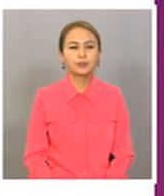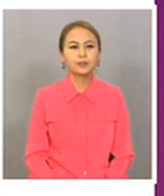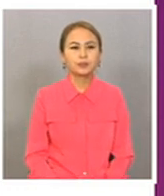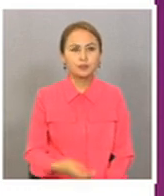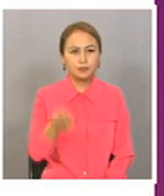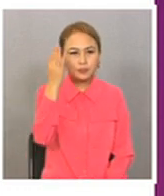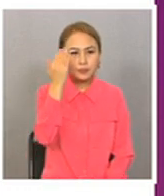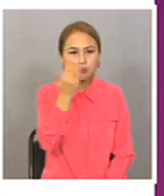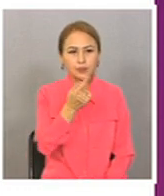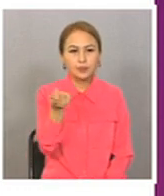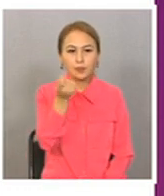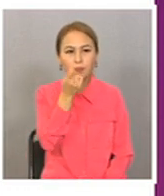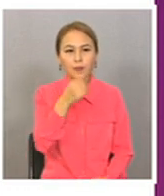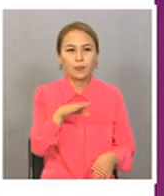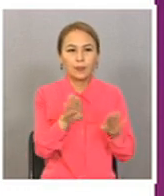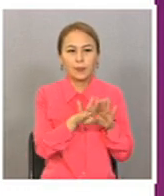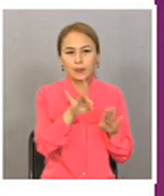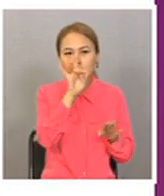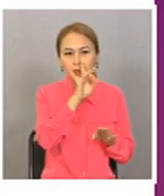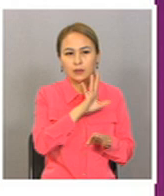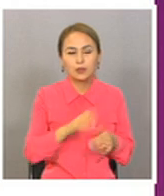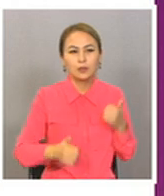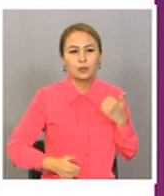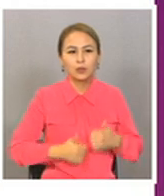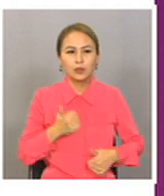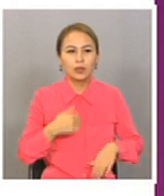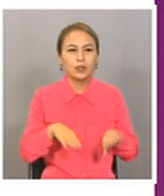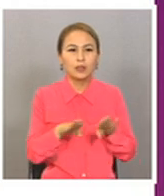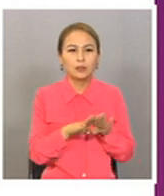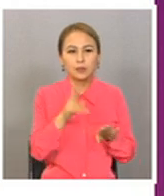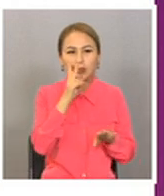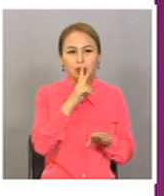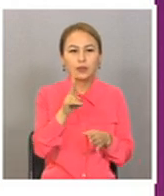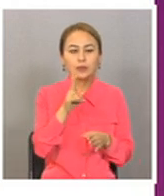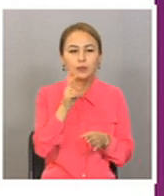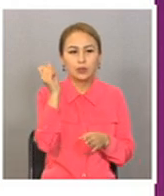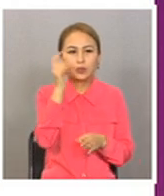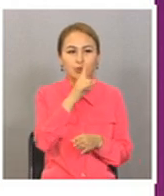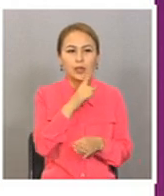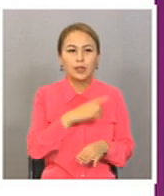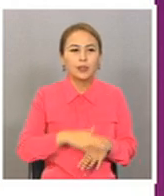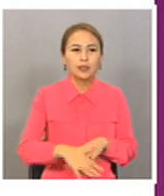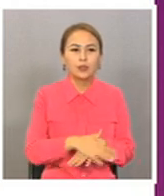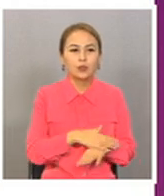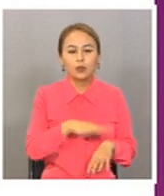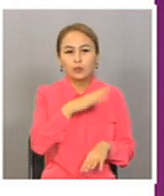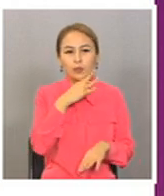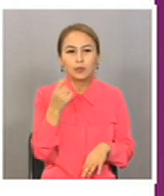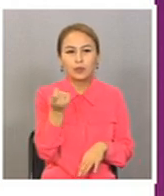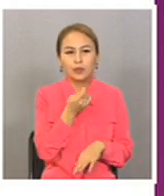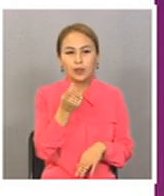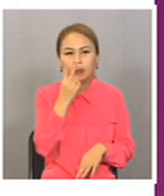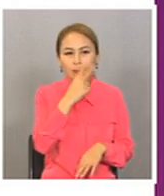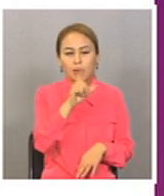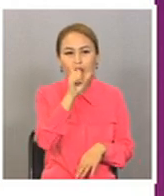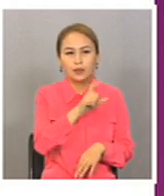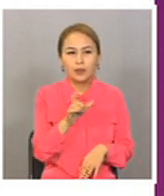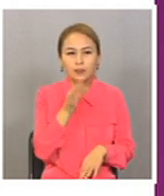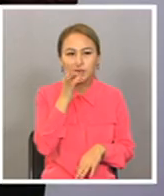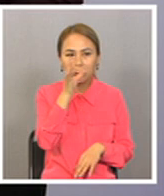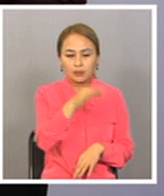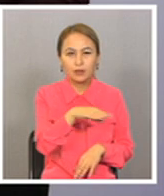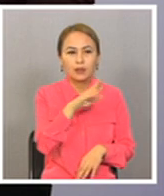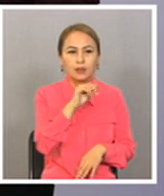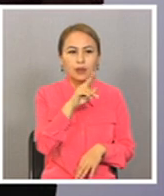бұл бидайдың дәні болмай, кекірейіп көкке қарап бүлініп тұр. Елде көп бұл бидайдай адам